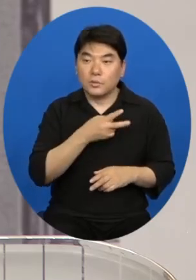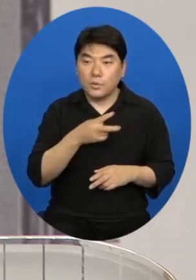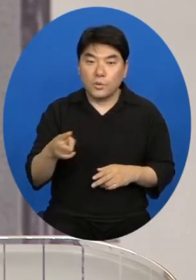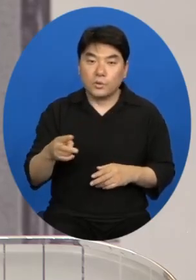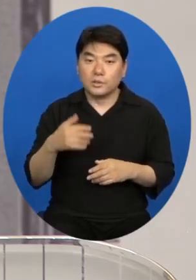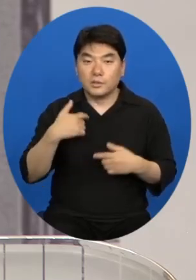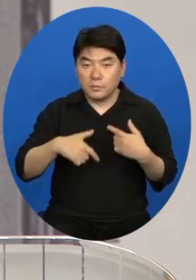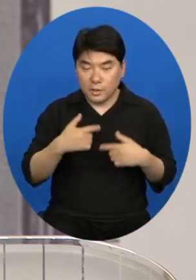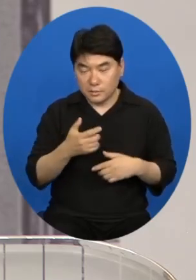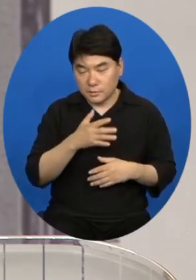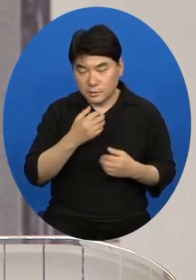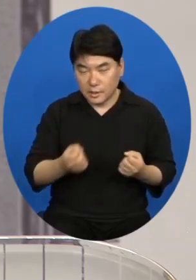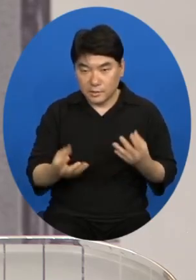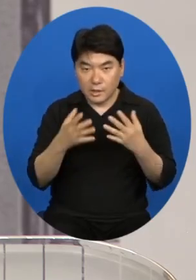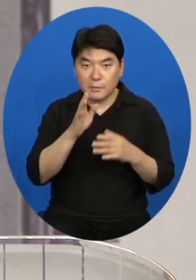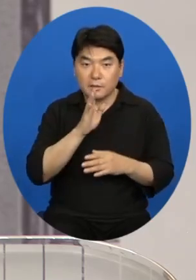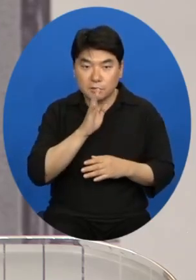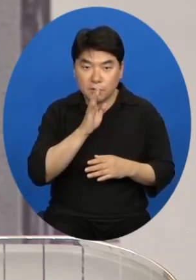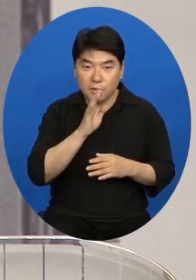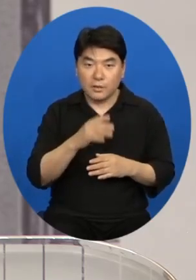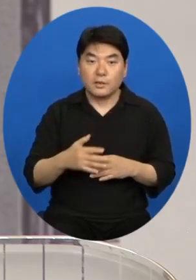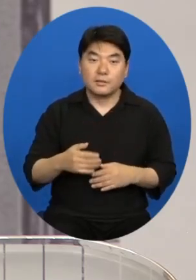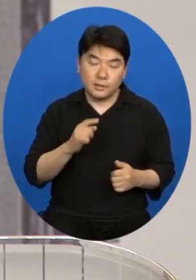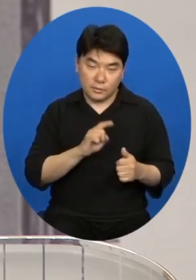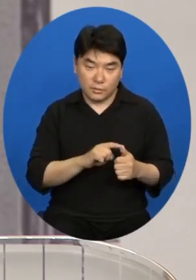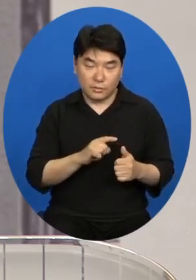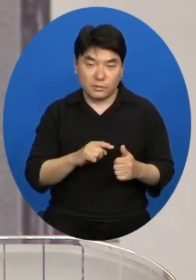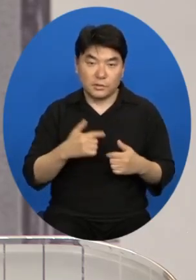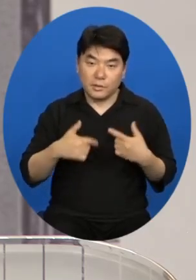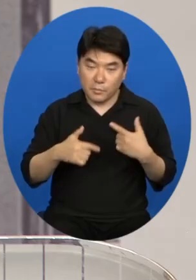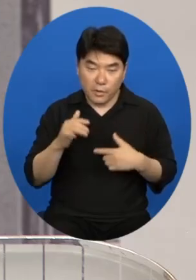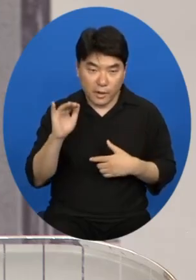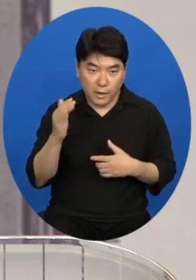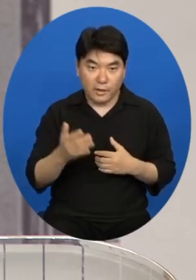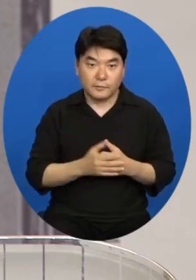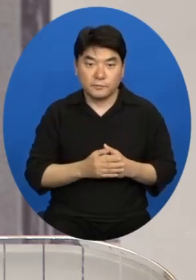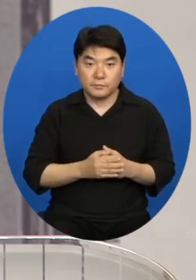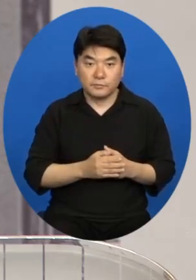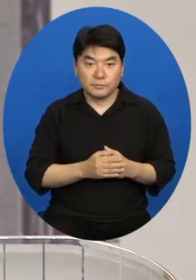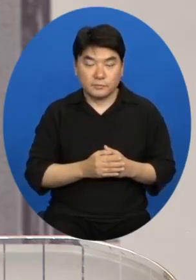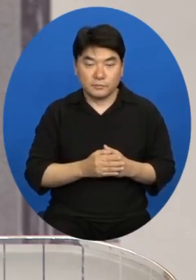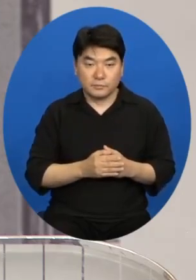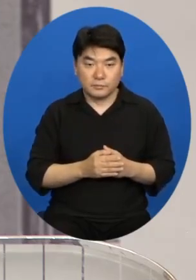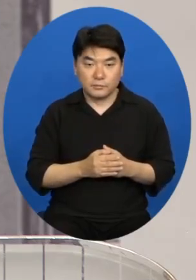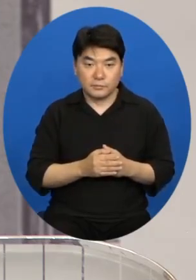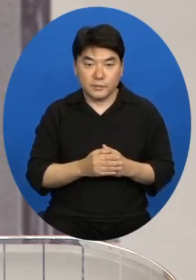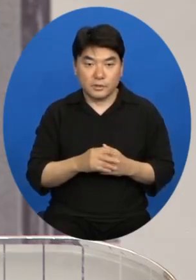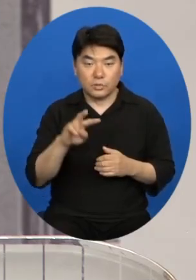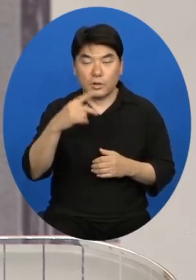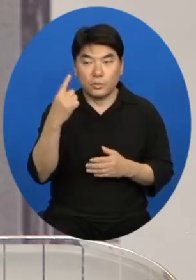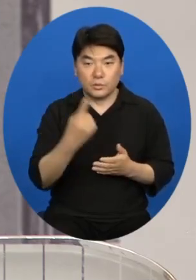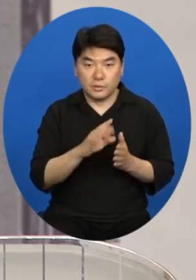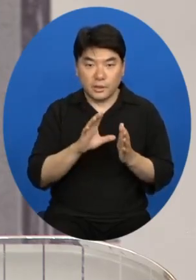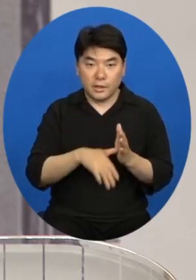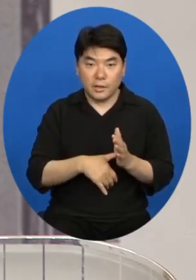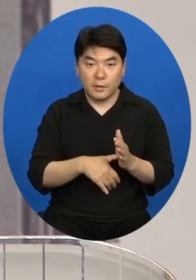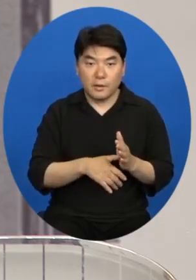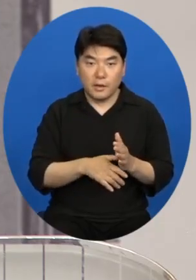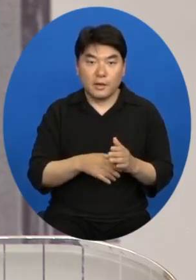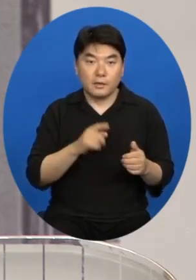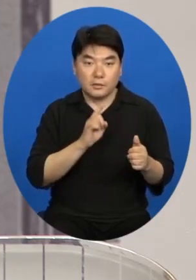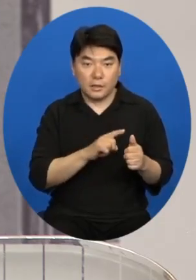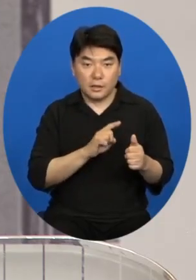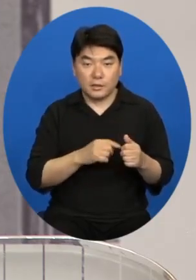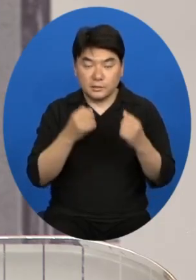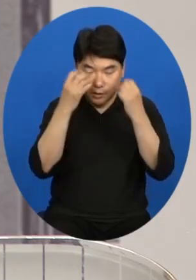너의 기도를 들었어. 이러고 이제 돌아오게 되는데 딱 떠오른 말씀이 이거였대요. 내가 새